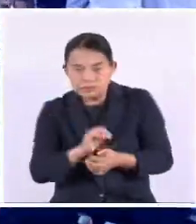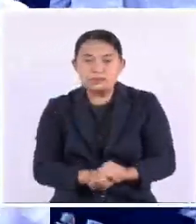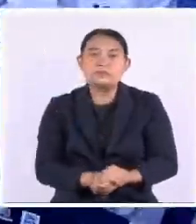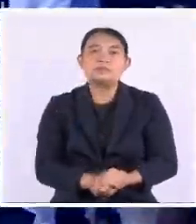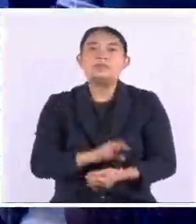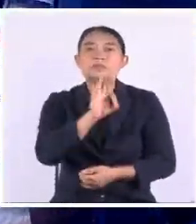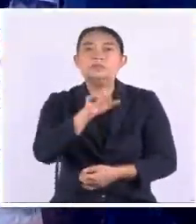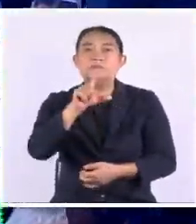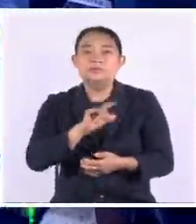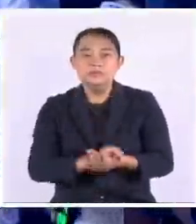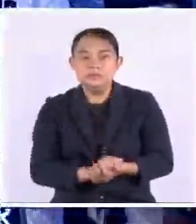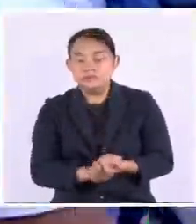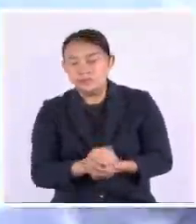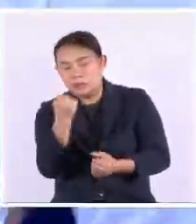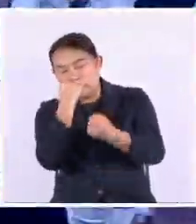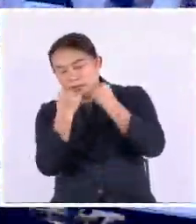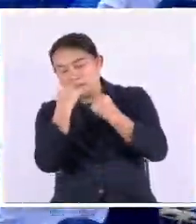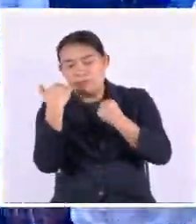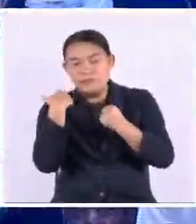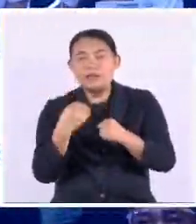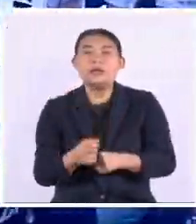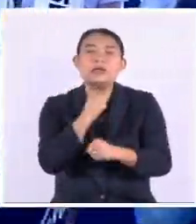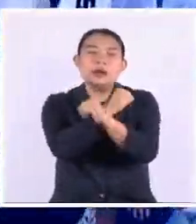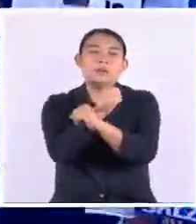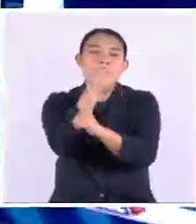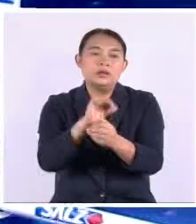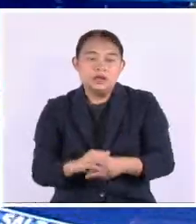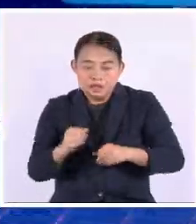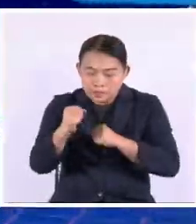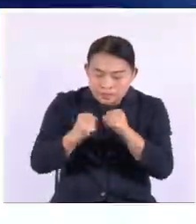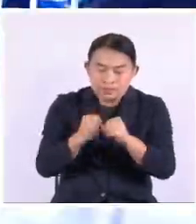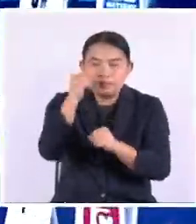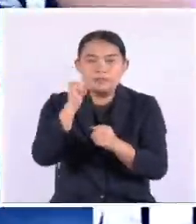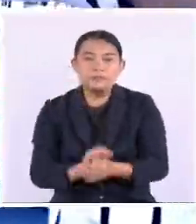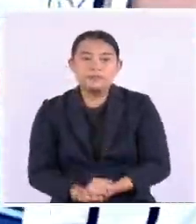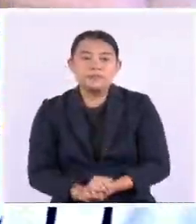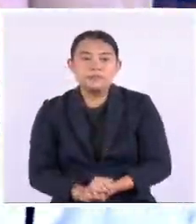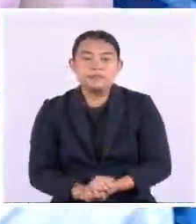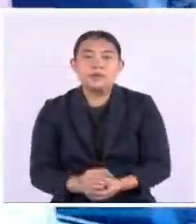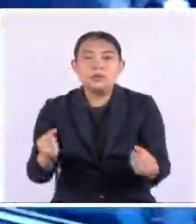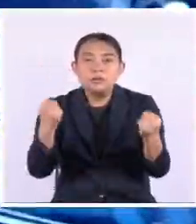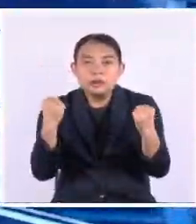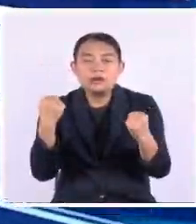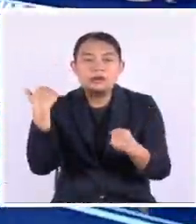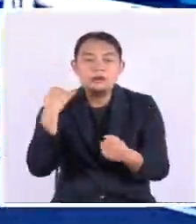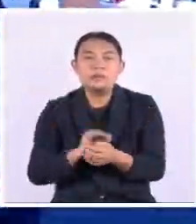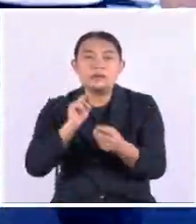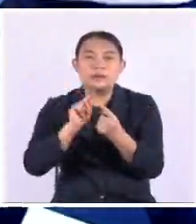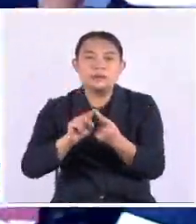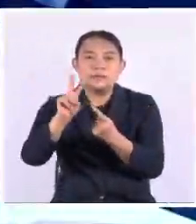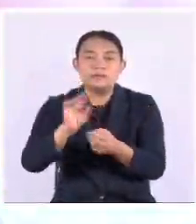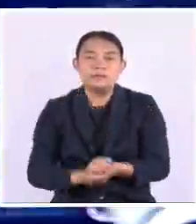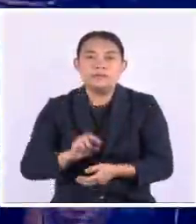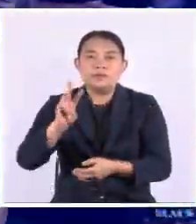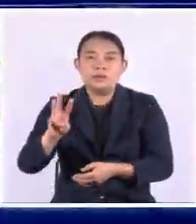เองนะว่าจะถูกชกเลยครับแต่ว่าเสร็จก็ยังดีอยู่นะครับเท้านี้ไม่มีหลุดฮะความฟิตถือว่ายังดีอยู่ขอค่าสูตรที่ 2 Wเตอร์